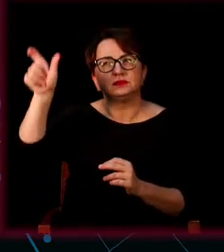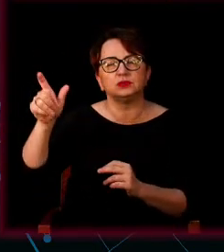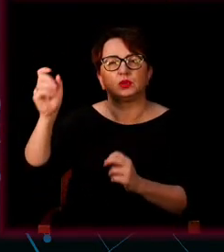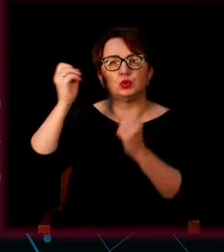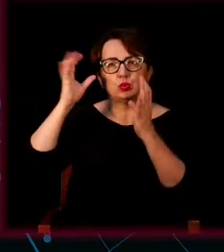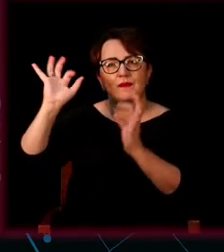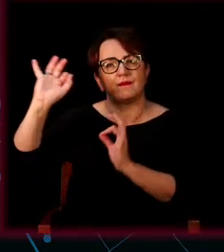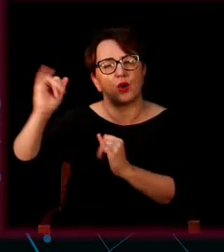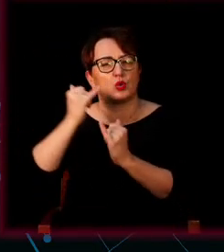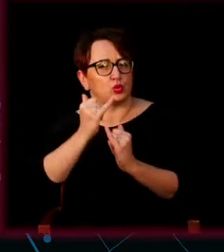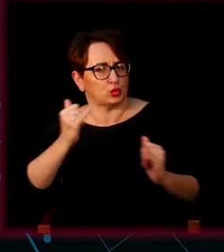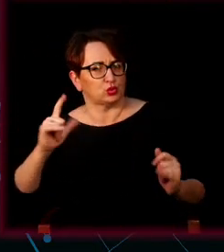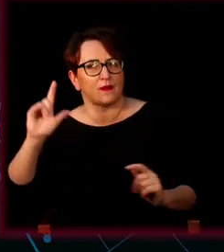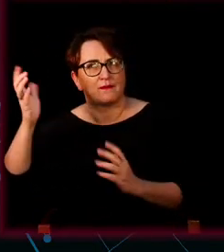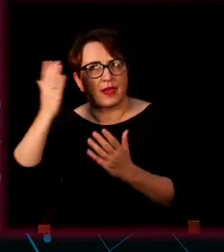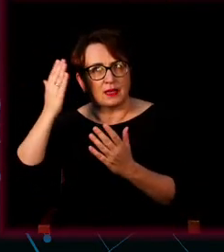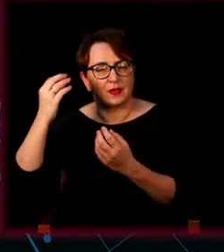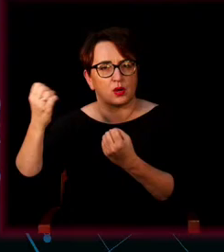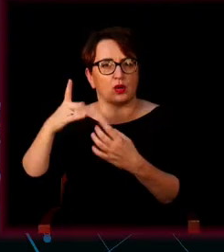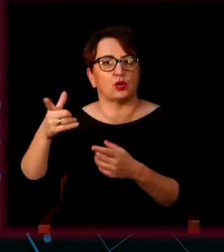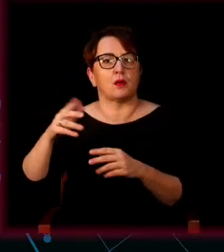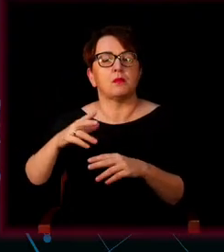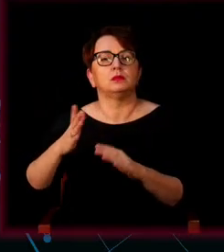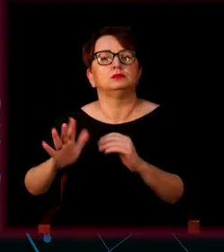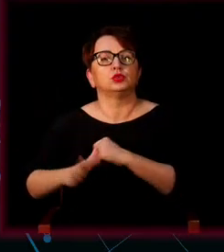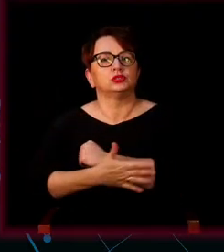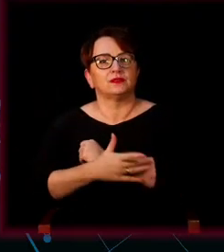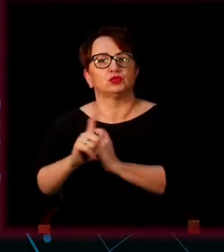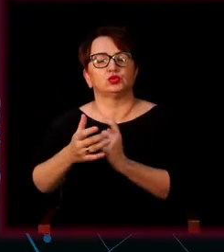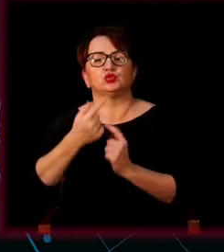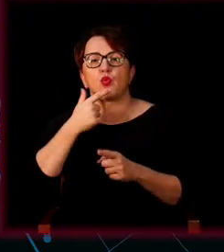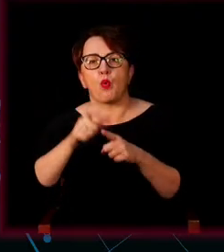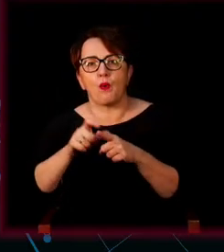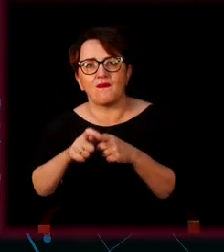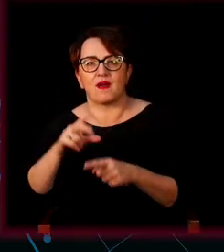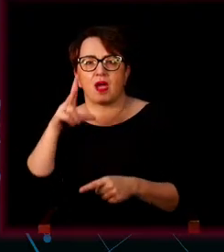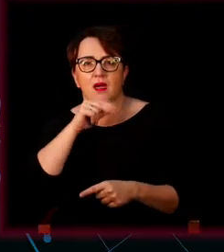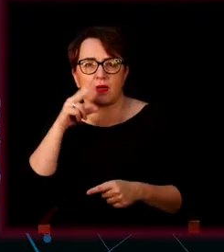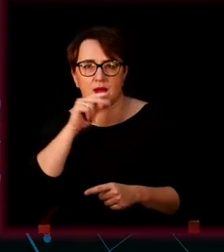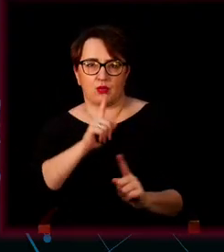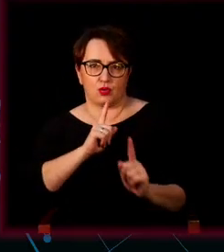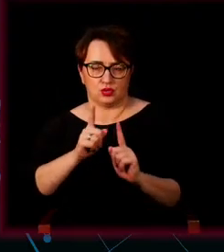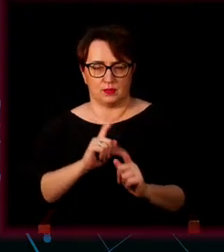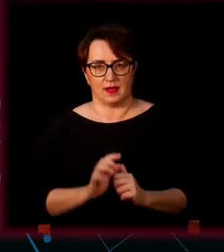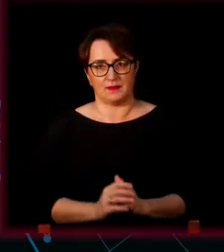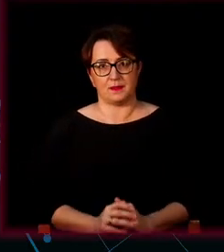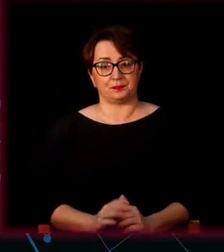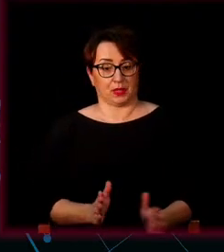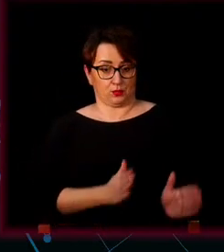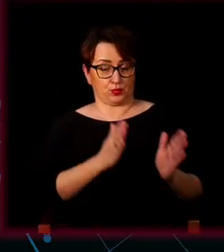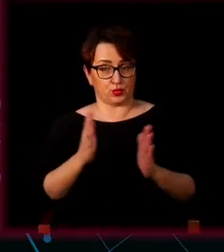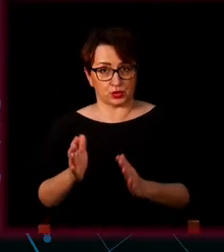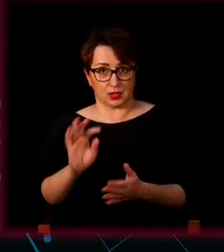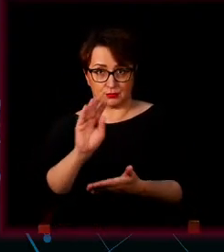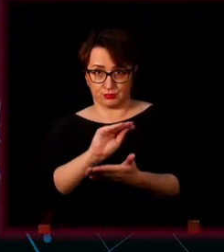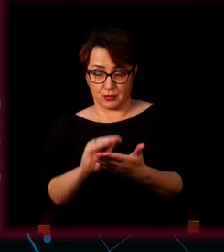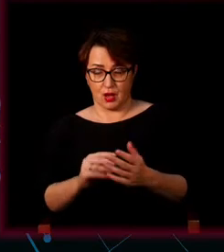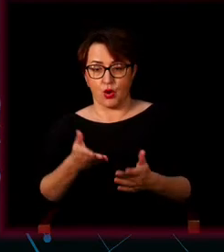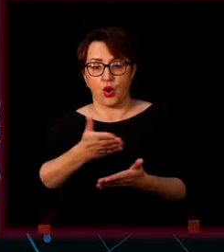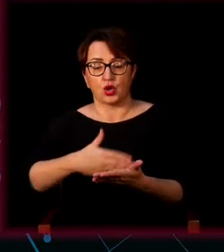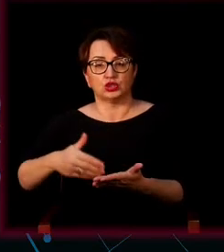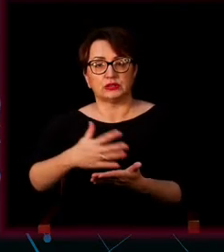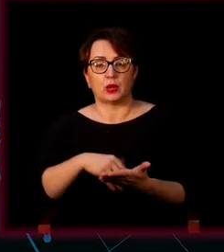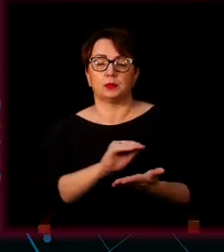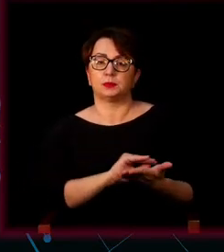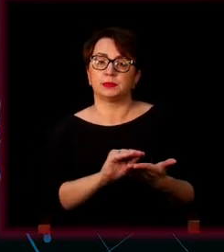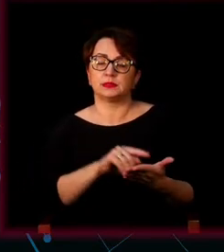ich kulturze bazującej na słowie i na tradycji oralnej. A w późniejszych partiach powieści do tego jeszcze dochodzą rozdziały, które